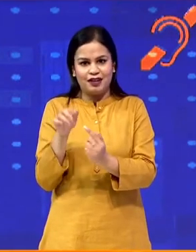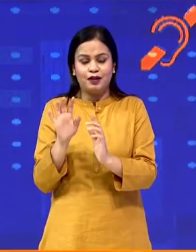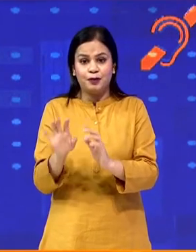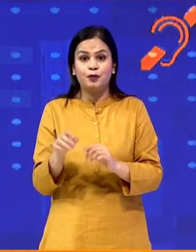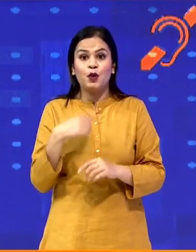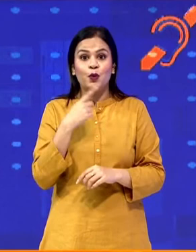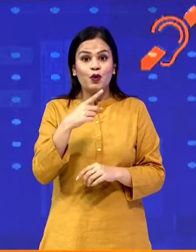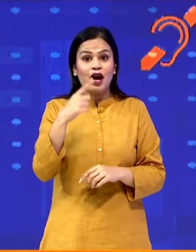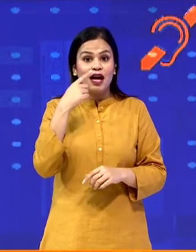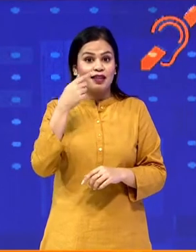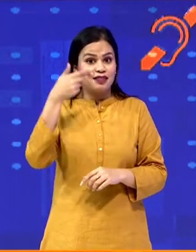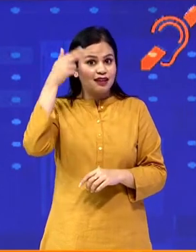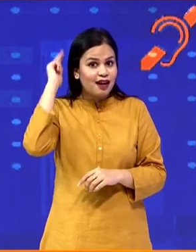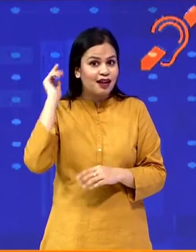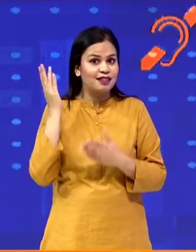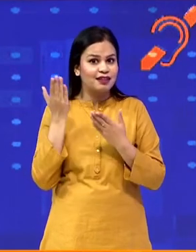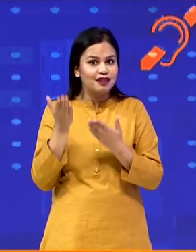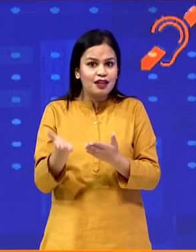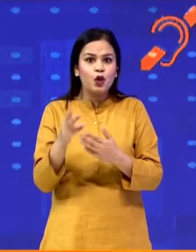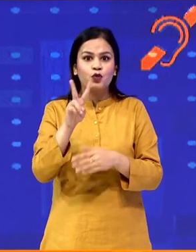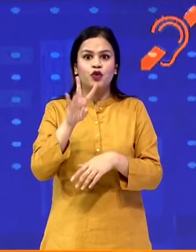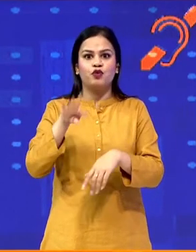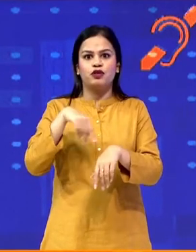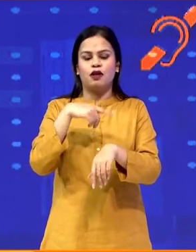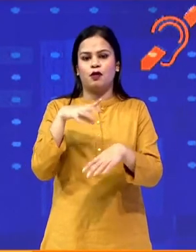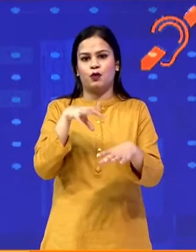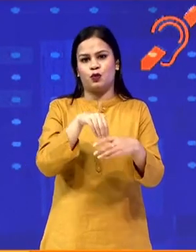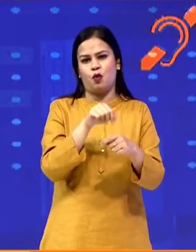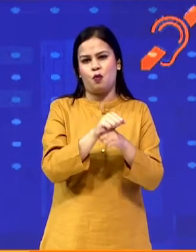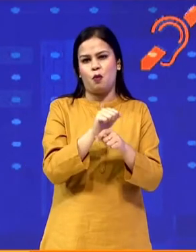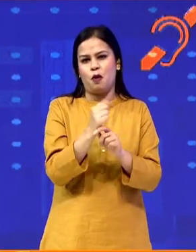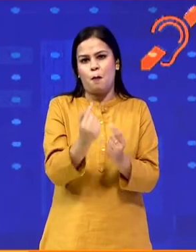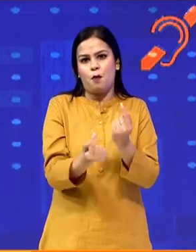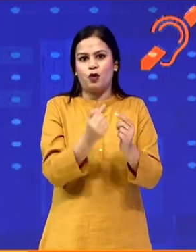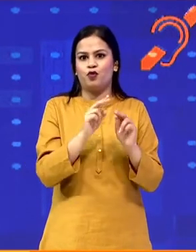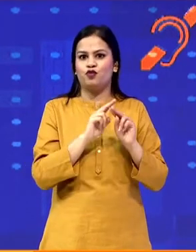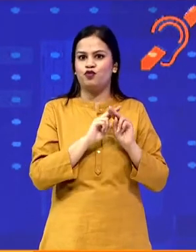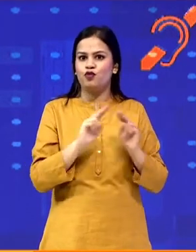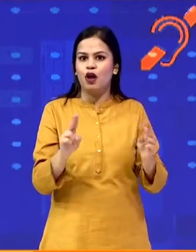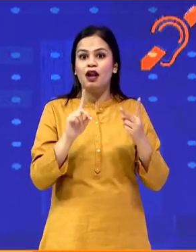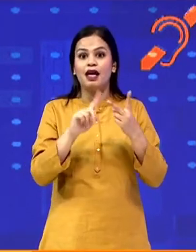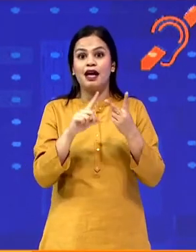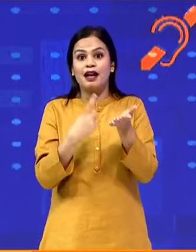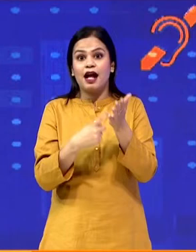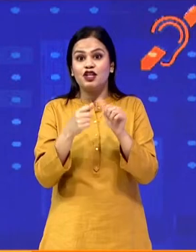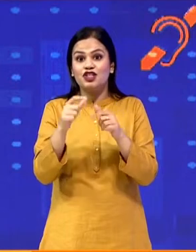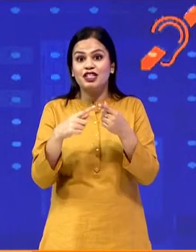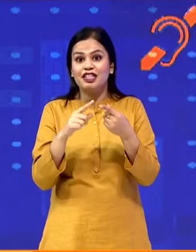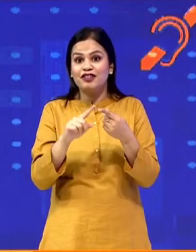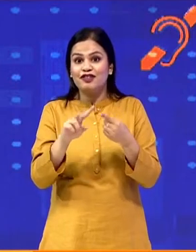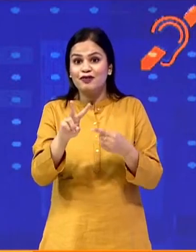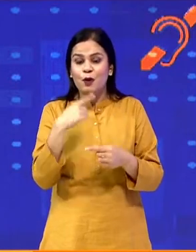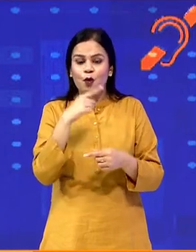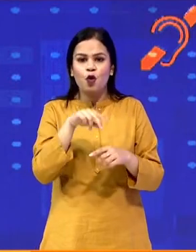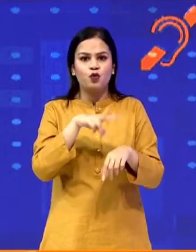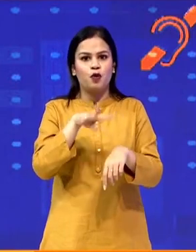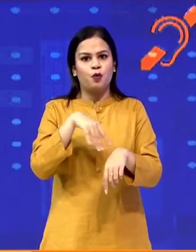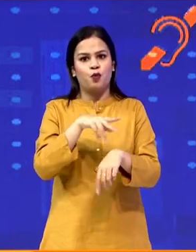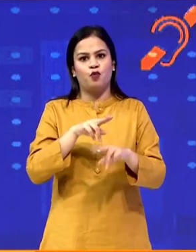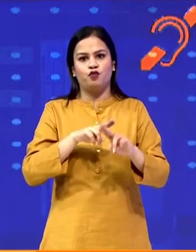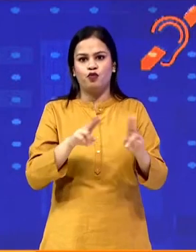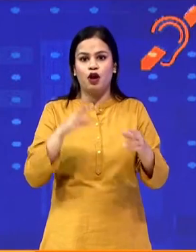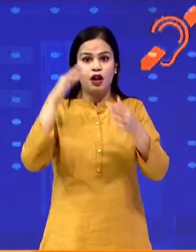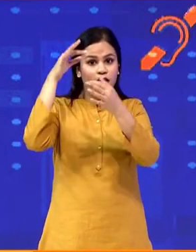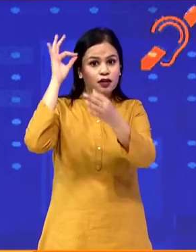इंदिरा गांधी 24/7 राजीव गांधी 24/7 है नेहरू